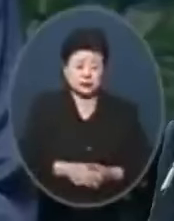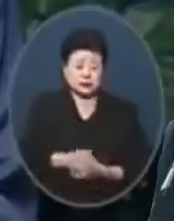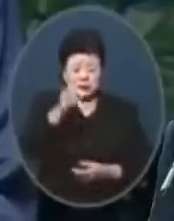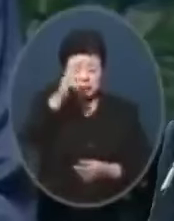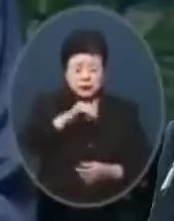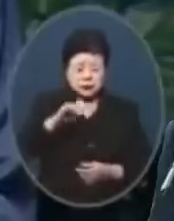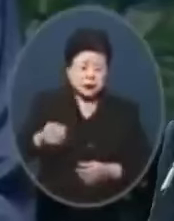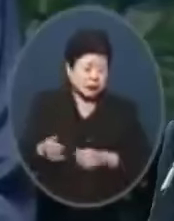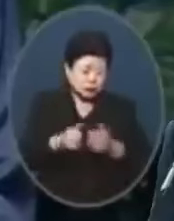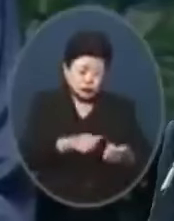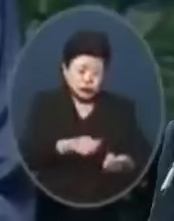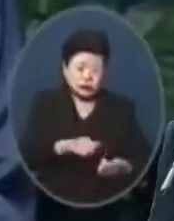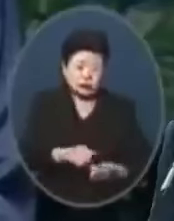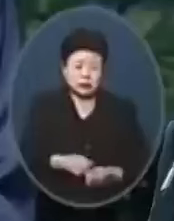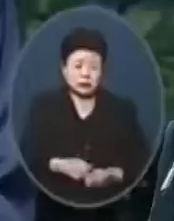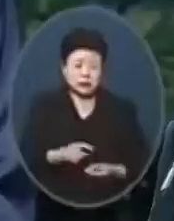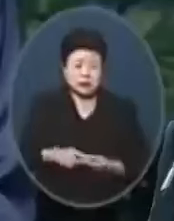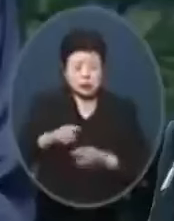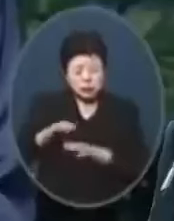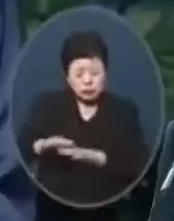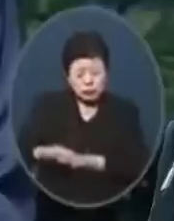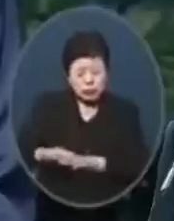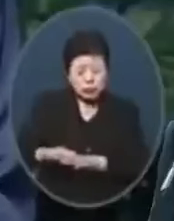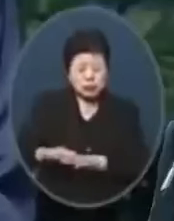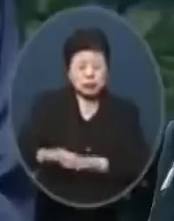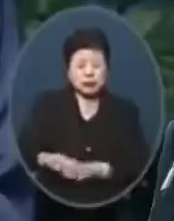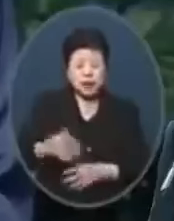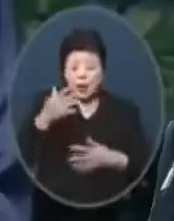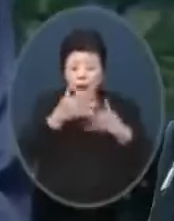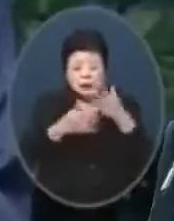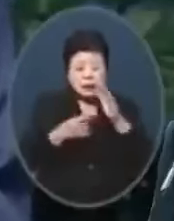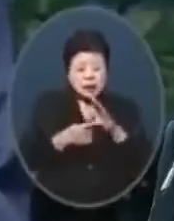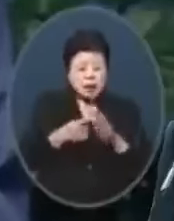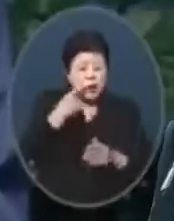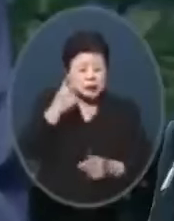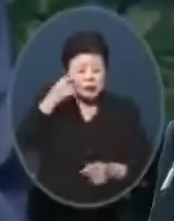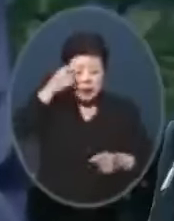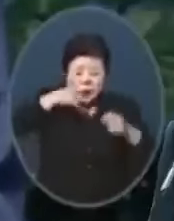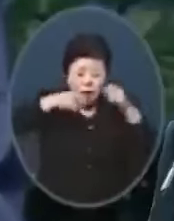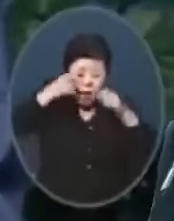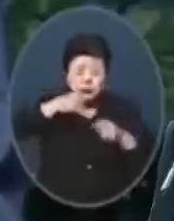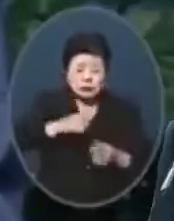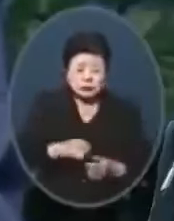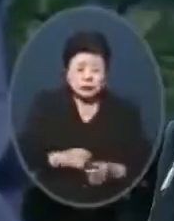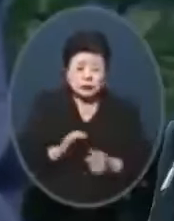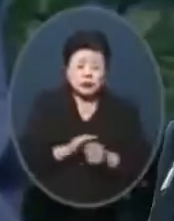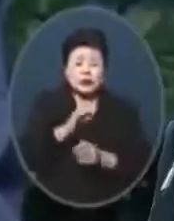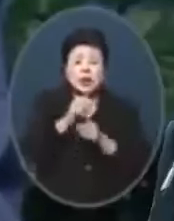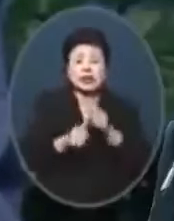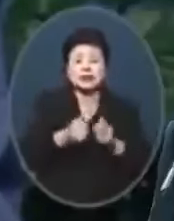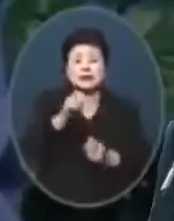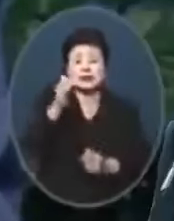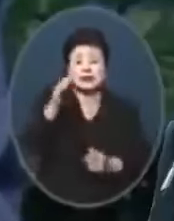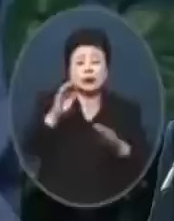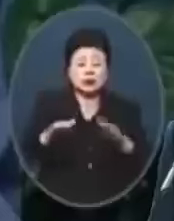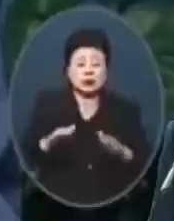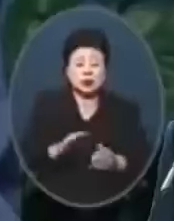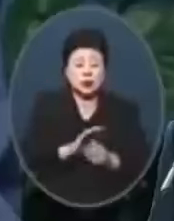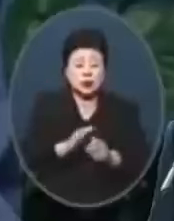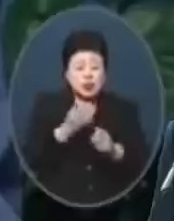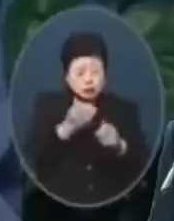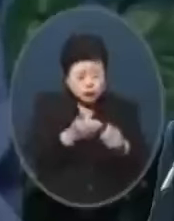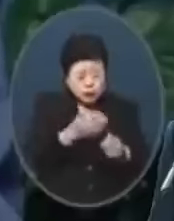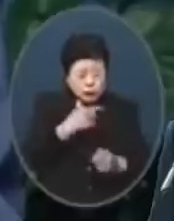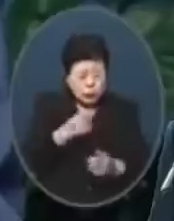십자가에 죽도록 내버려 놓은 그 아버지 위로의 하나님입니다. 오늘 여러분을 위로해